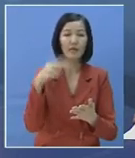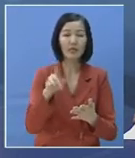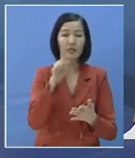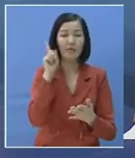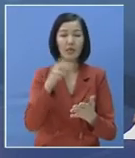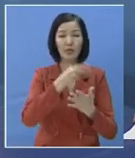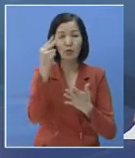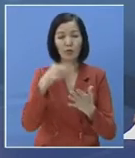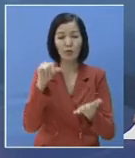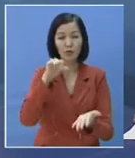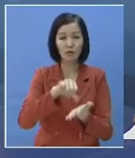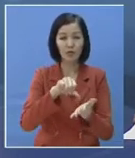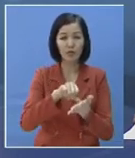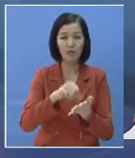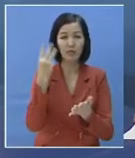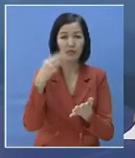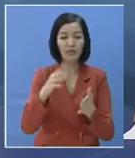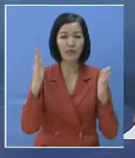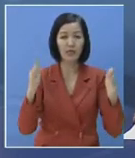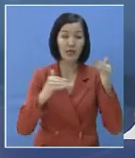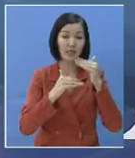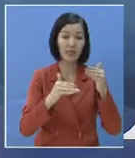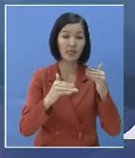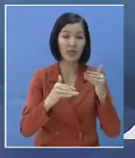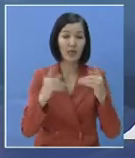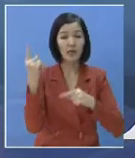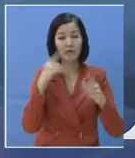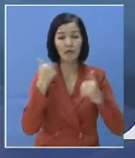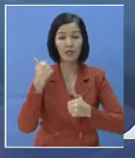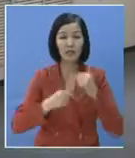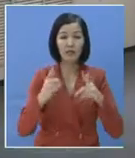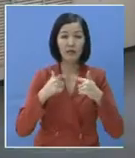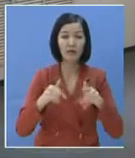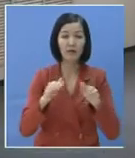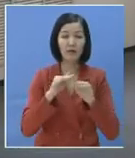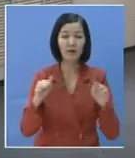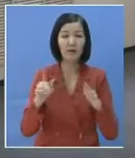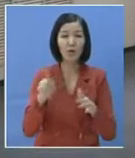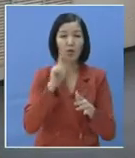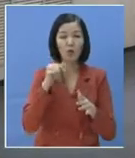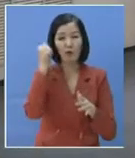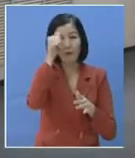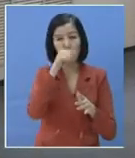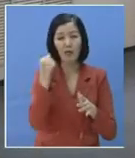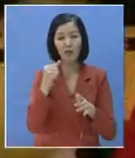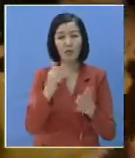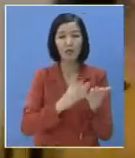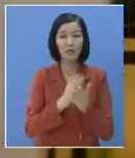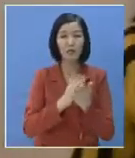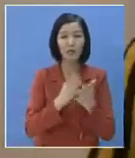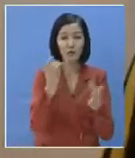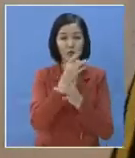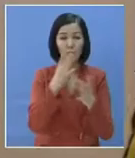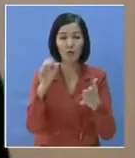молодых художников. Это порядка 30 картин. Творческое состязание организовано в рамках Года молодежи сотрудниками Управления